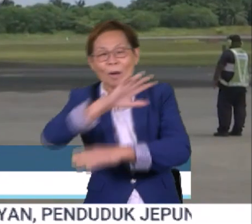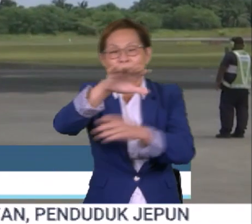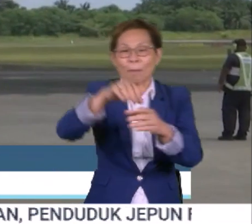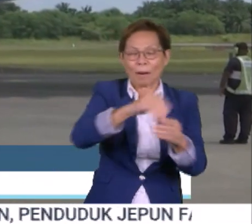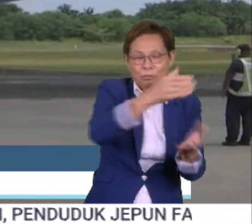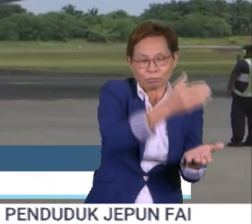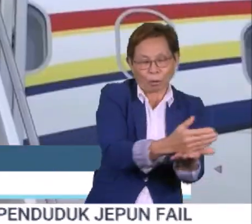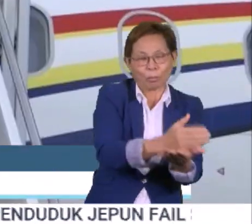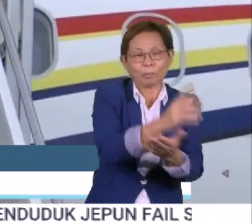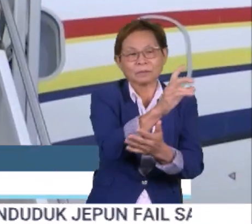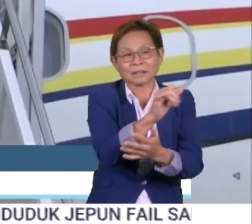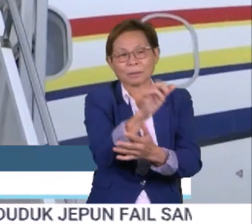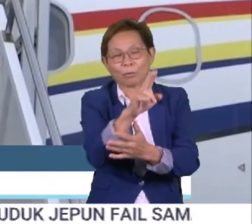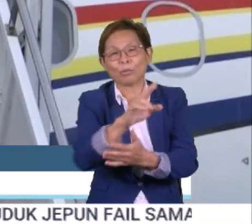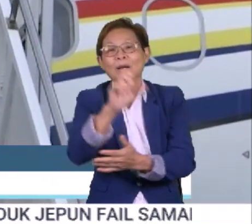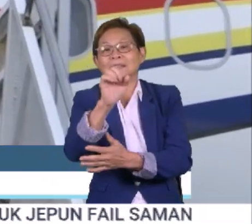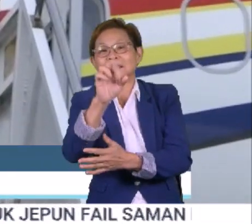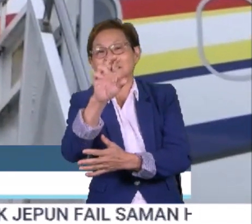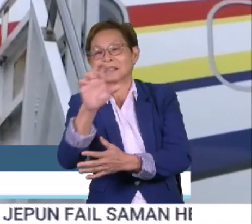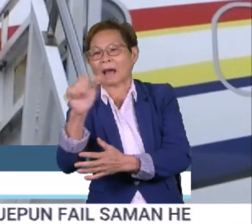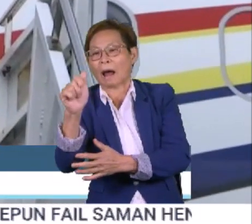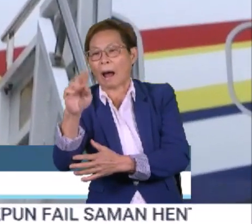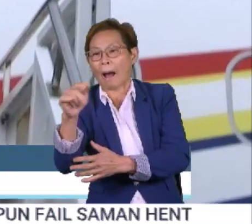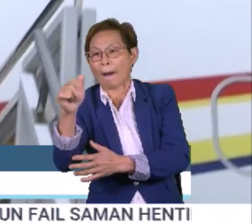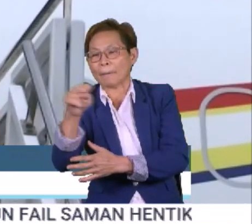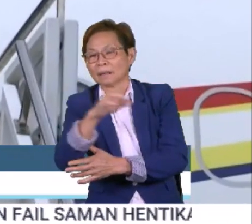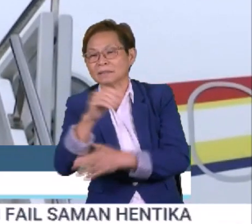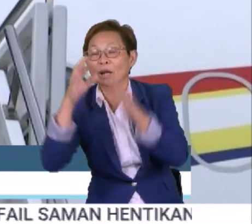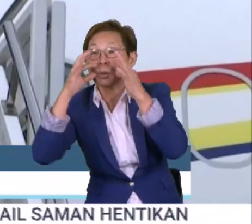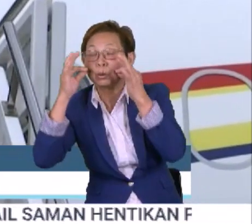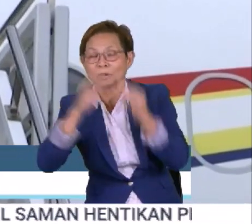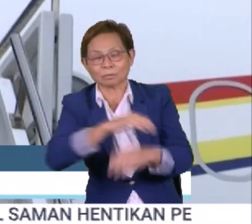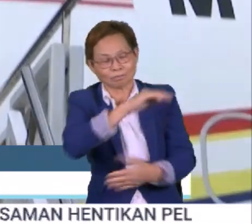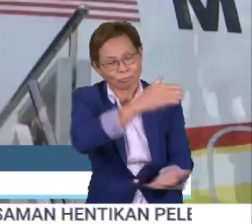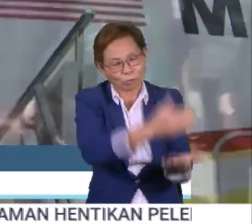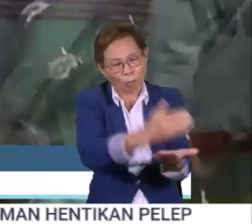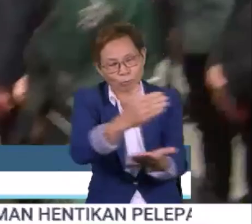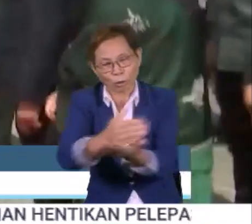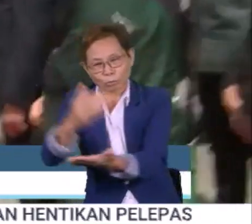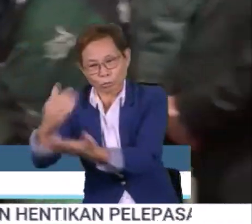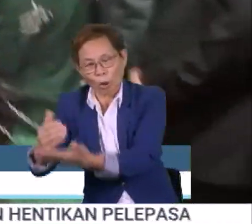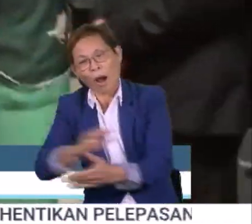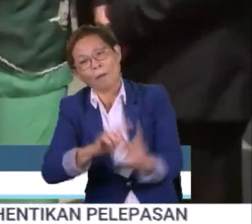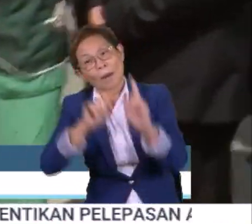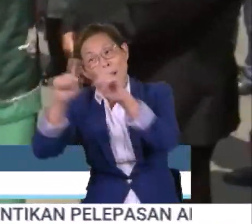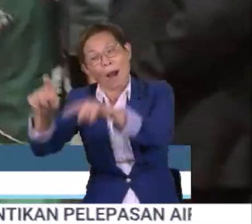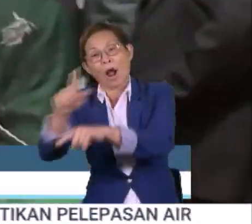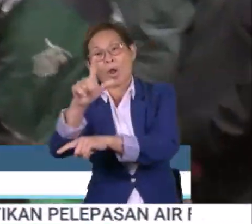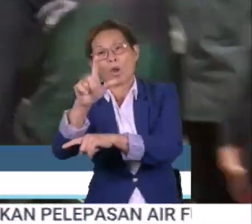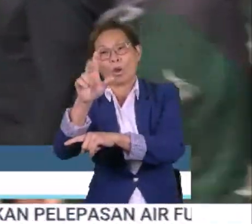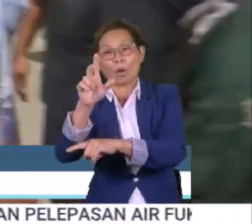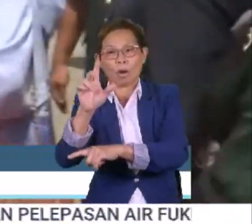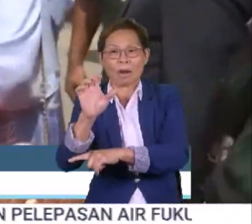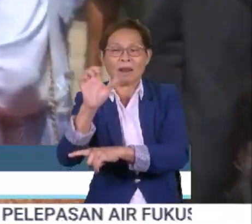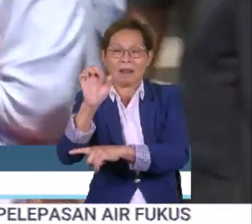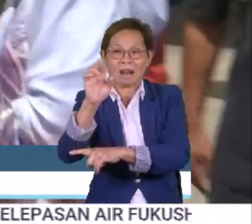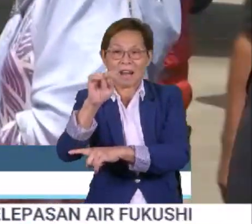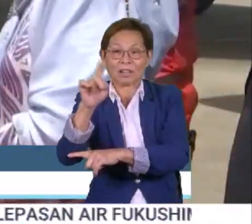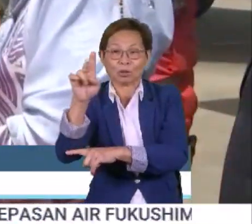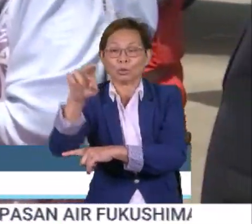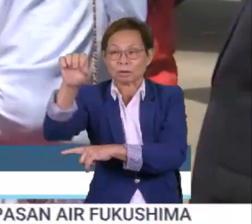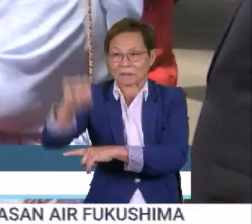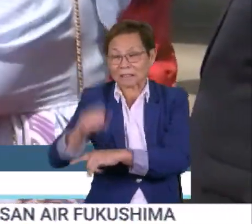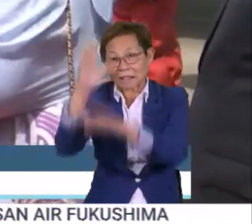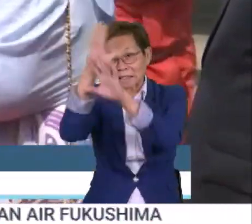persinggahan di Sibu seri aman dan Kuching sebelum dilengkapkan dengan perjalanan ke Teluk melano Lundu di selatan Sarawak